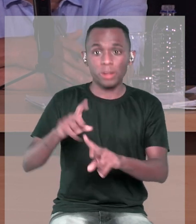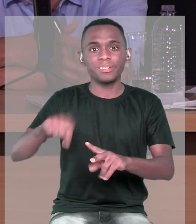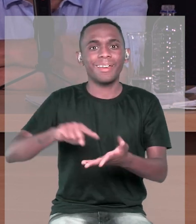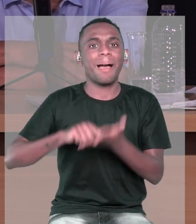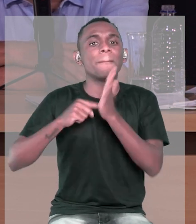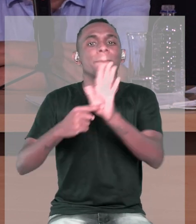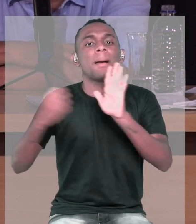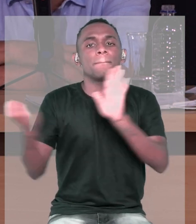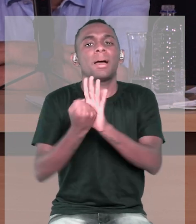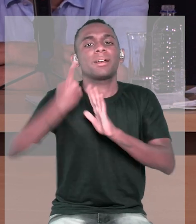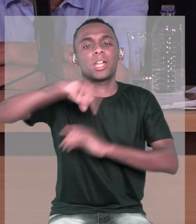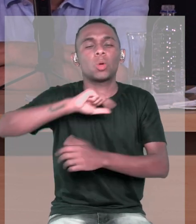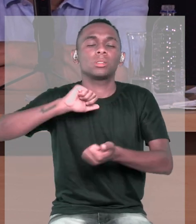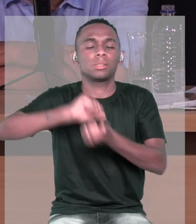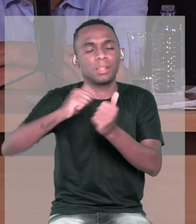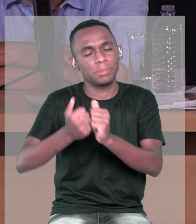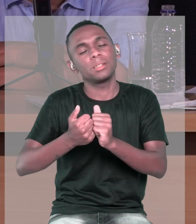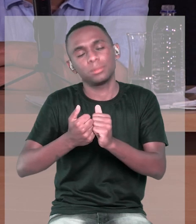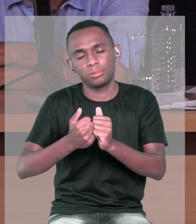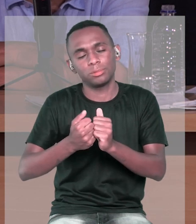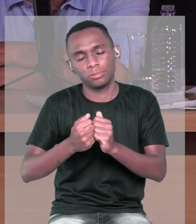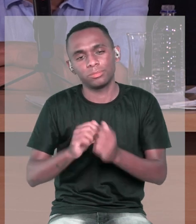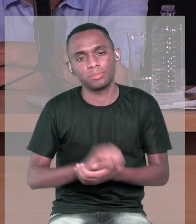rosto do que a gente está para se tornar.